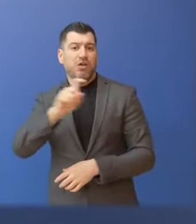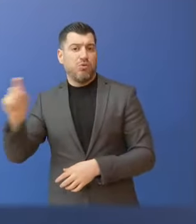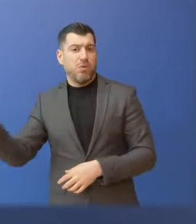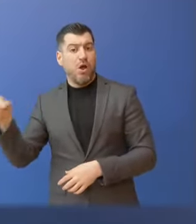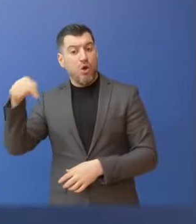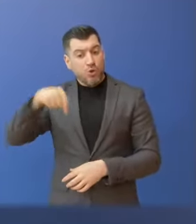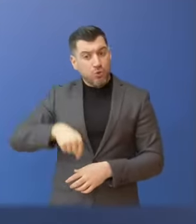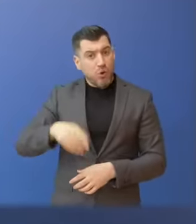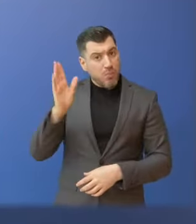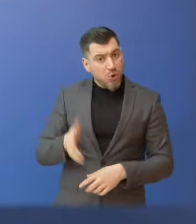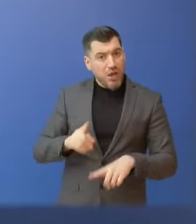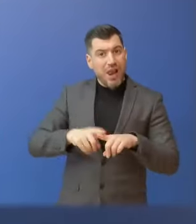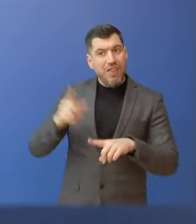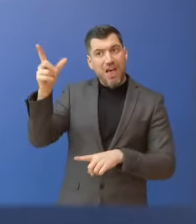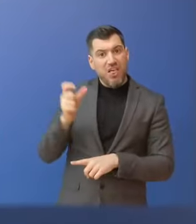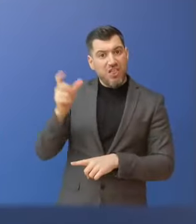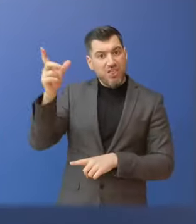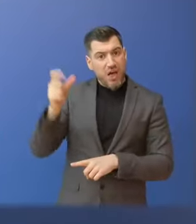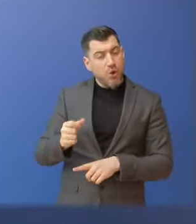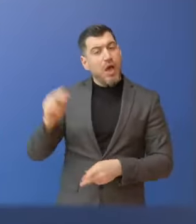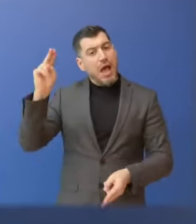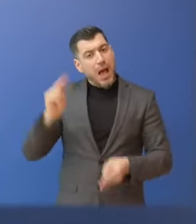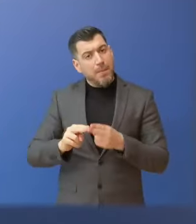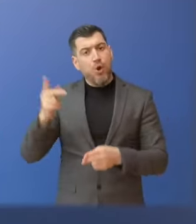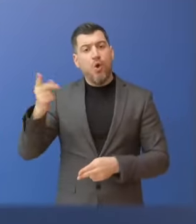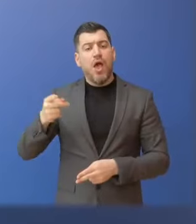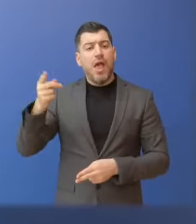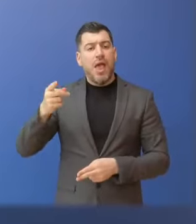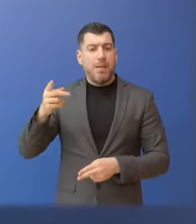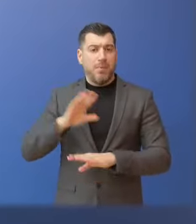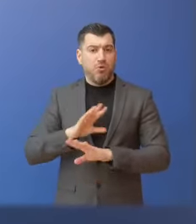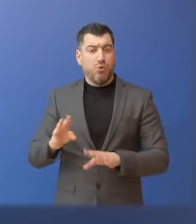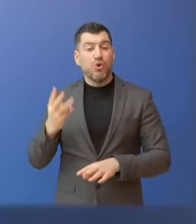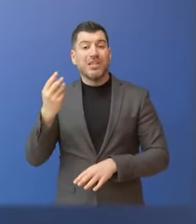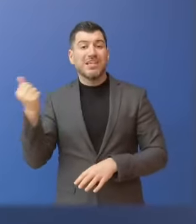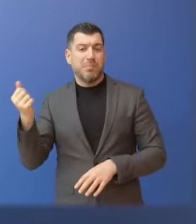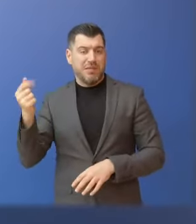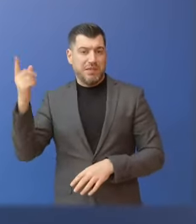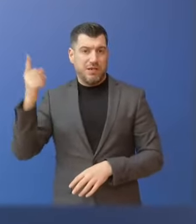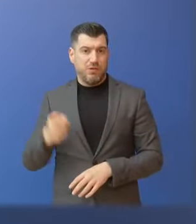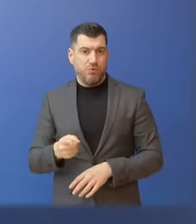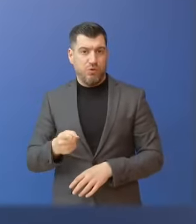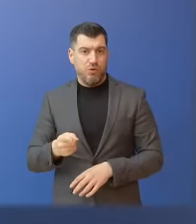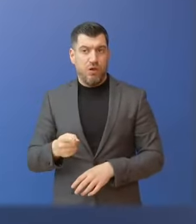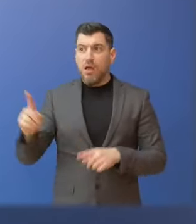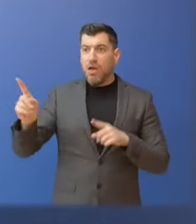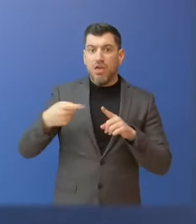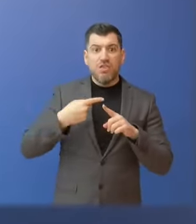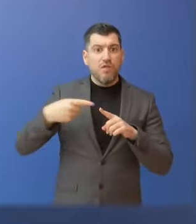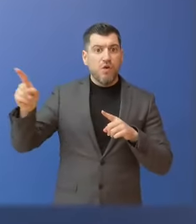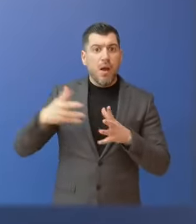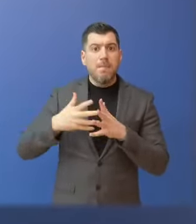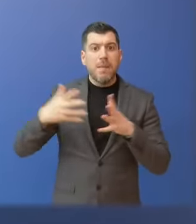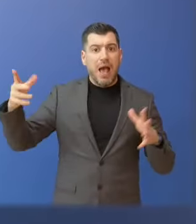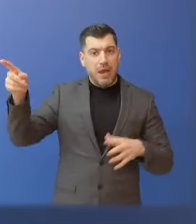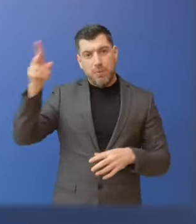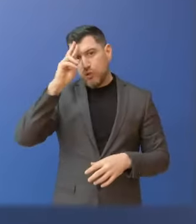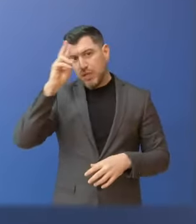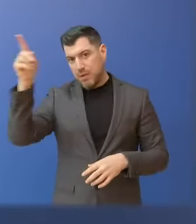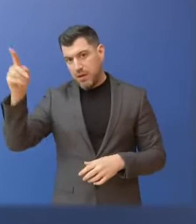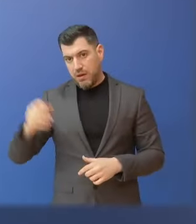δανειστούμε με χαμηλότερο επιτόκιο της τάξης του 3,5% με τη χαμηλότερη διαφορά σε σχέση με τη